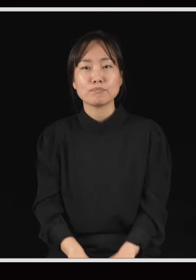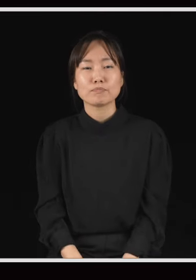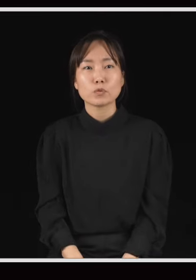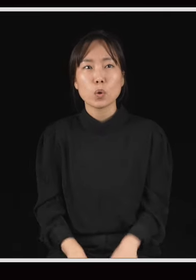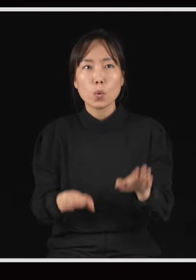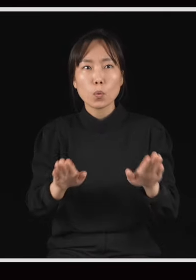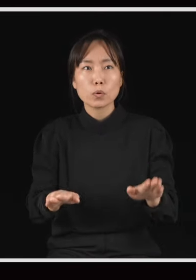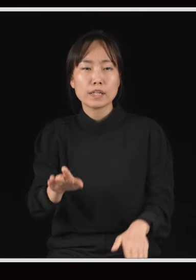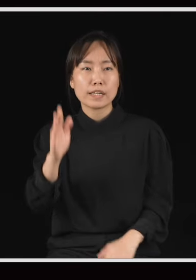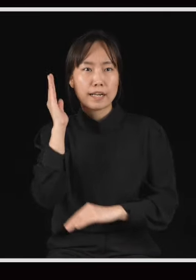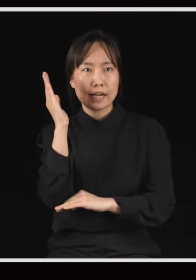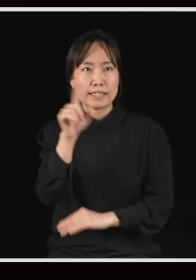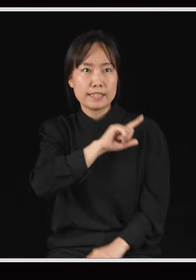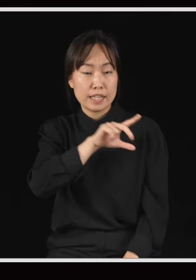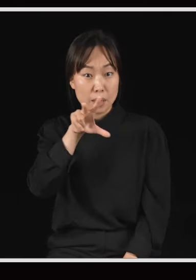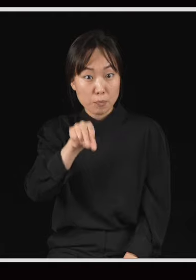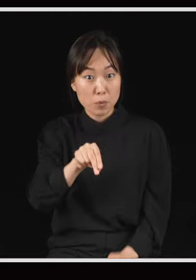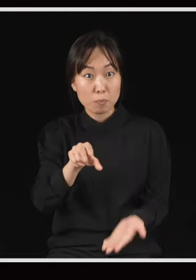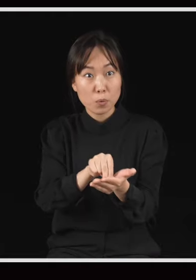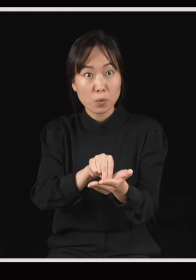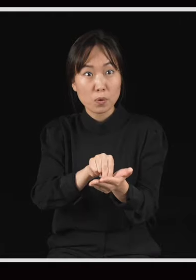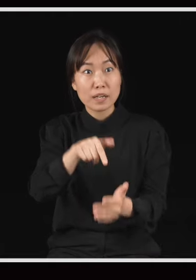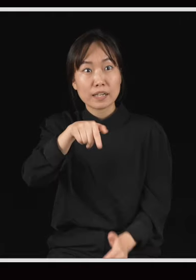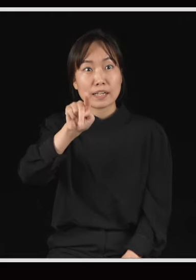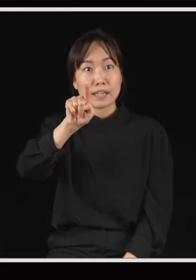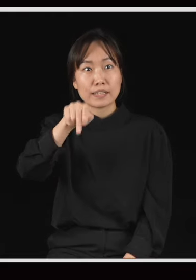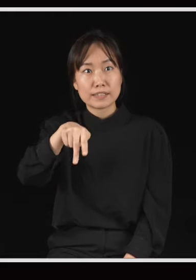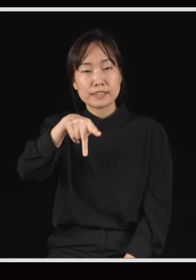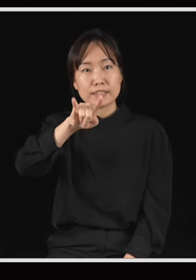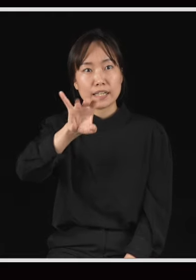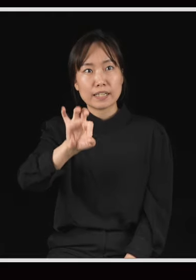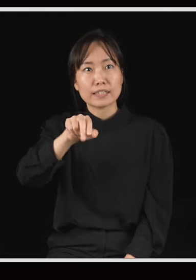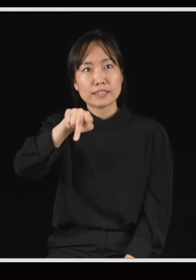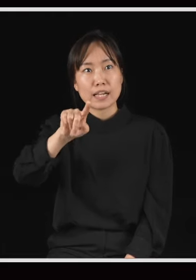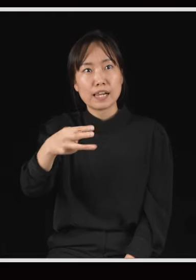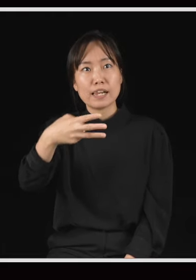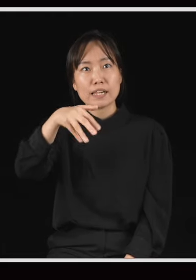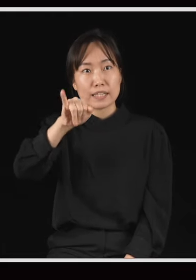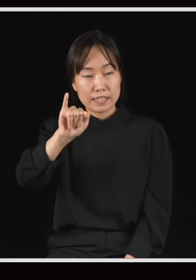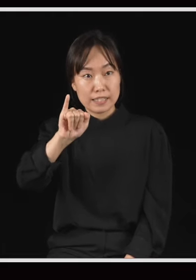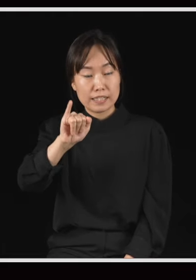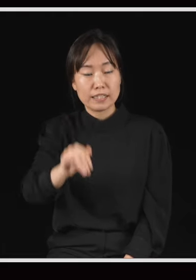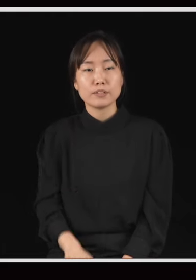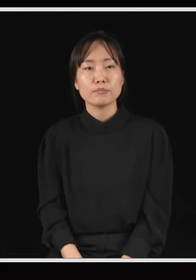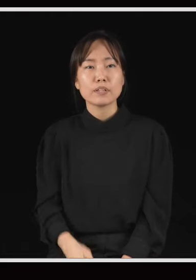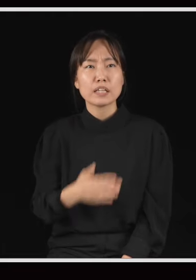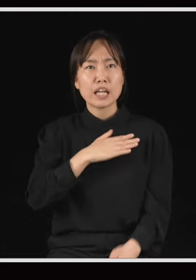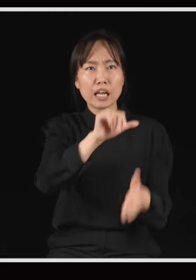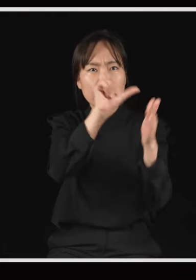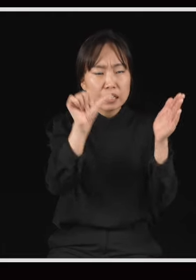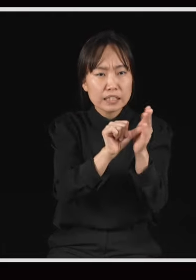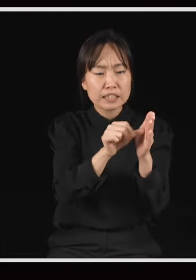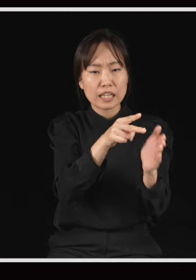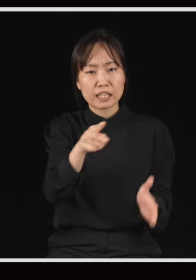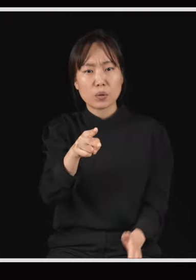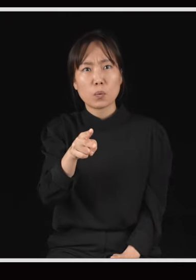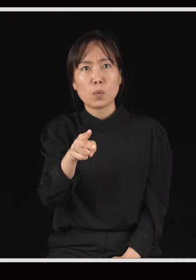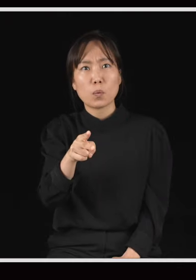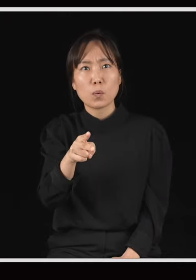제목이 갓생 살기잖아요. 내 삶이 100년짜리 하나의 어떤 예술 작품이라고 생각을